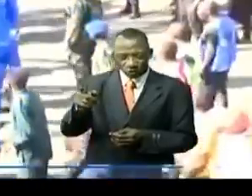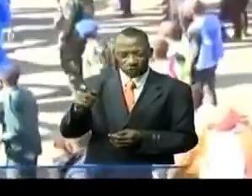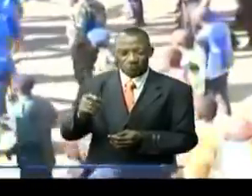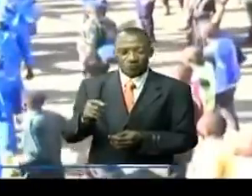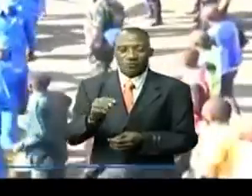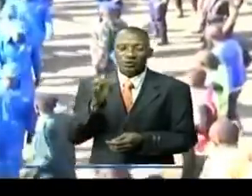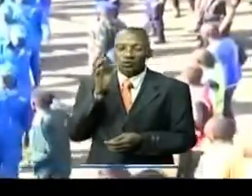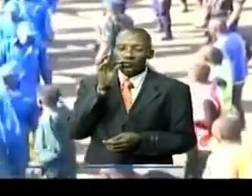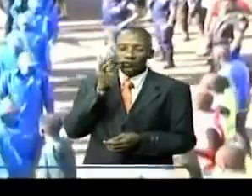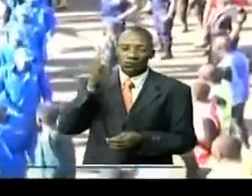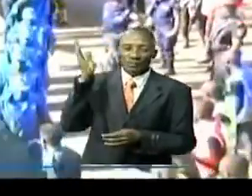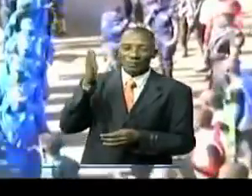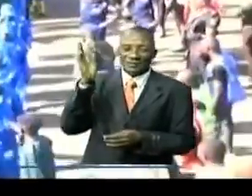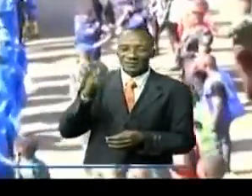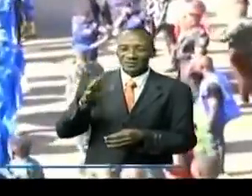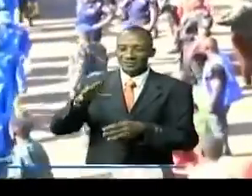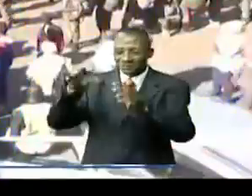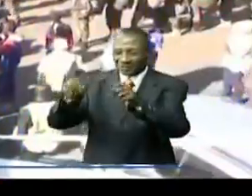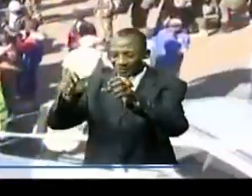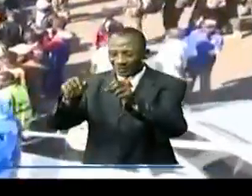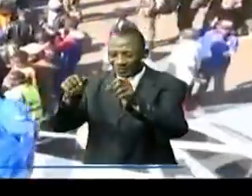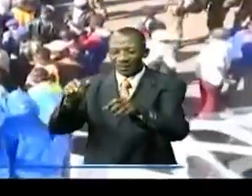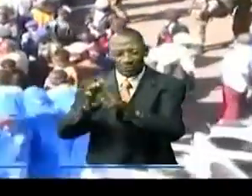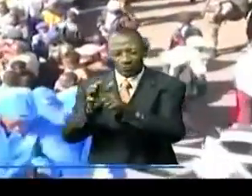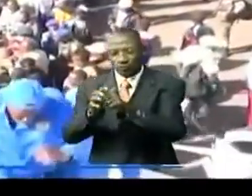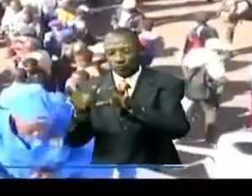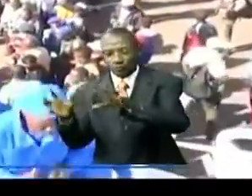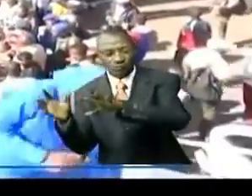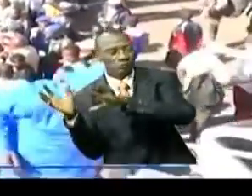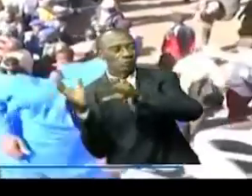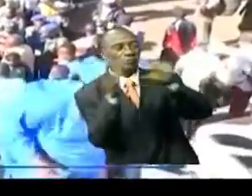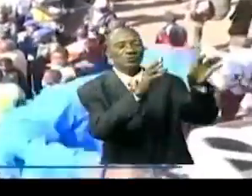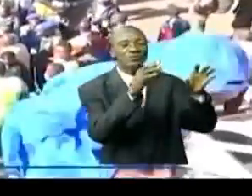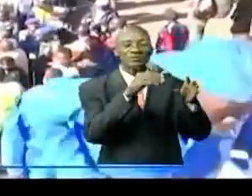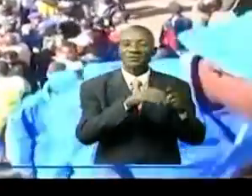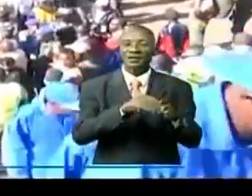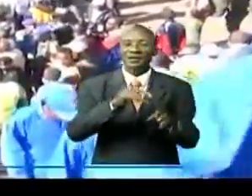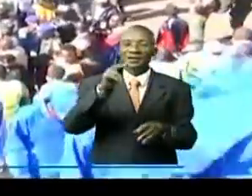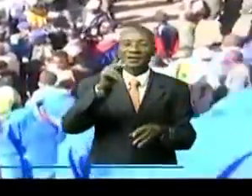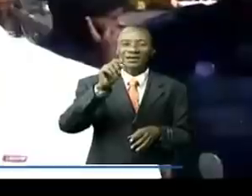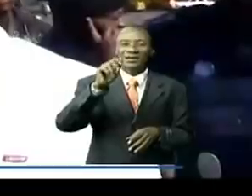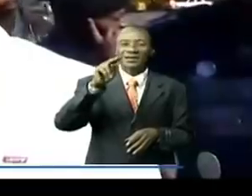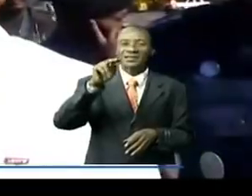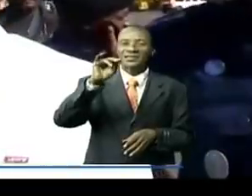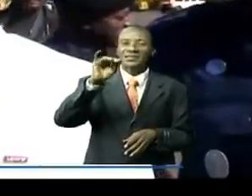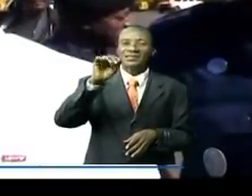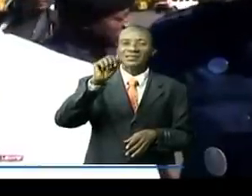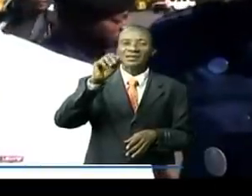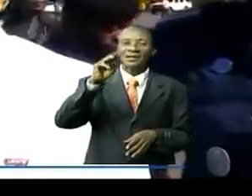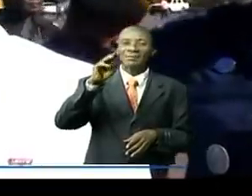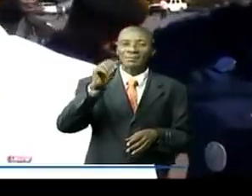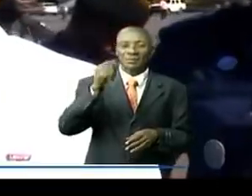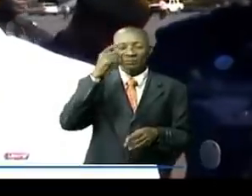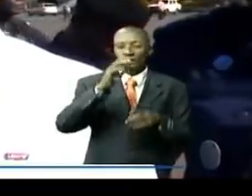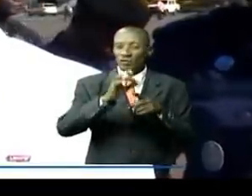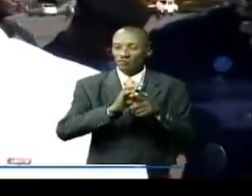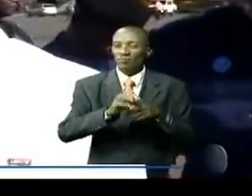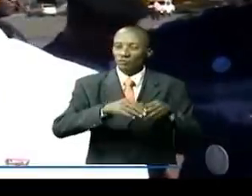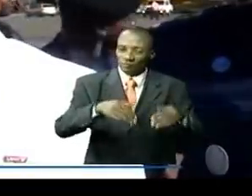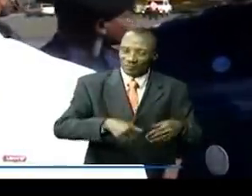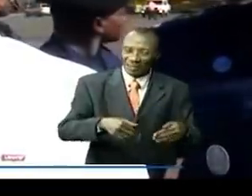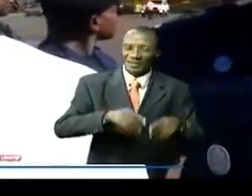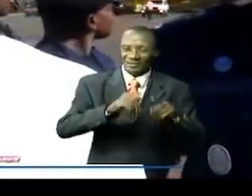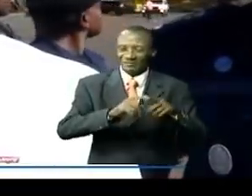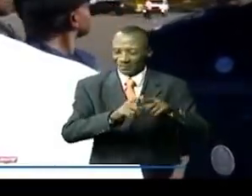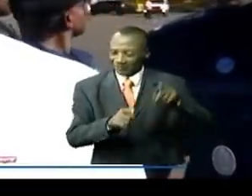où le centre va bien les accueillir et les entretenir, les former et